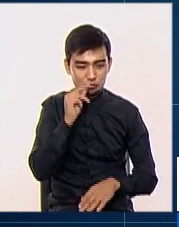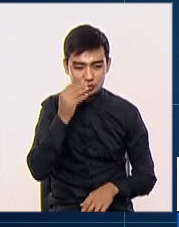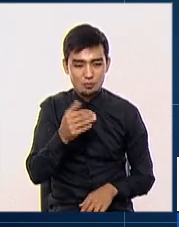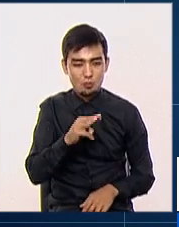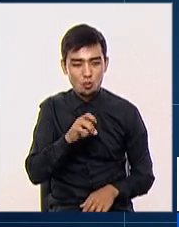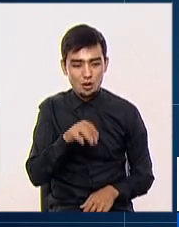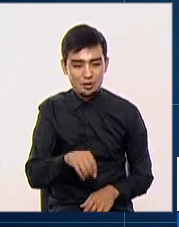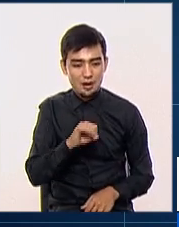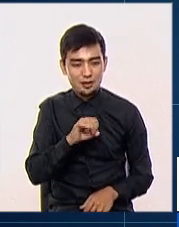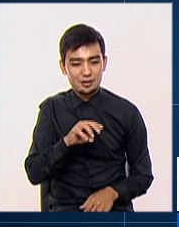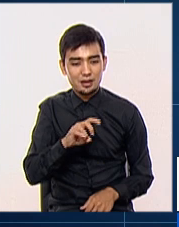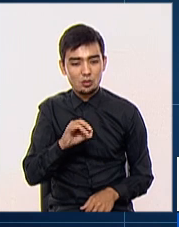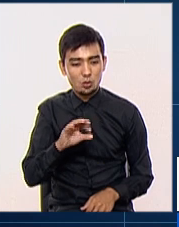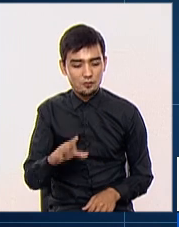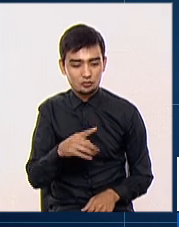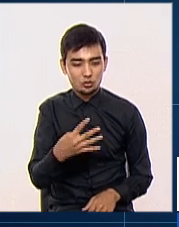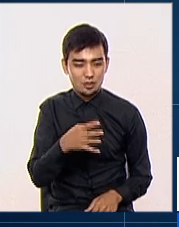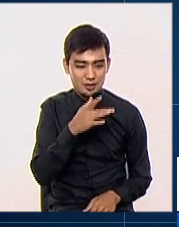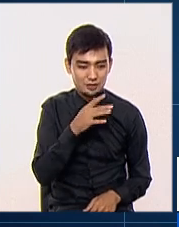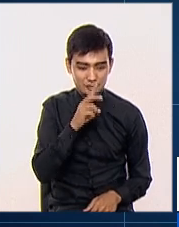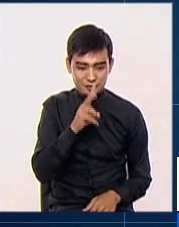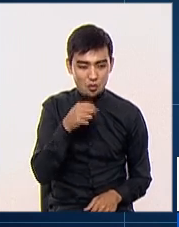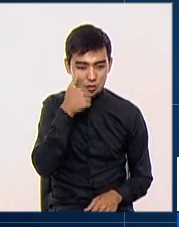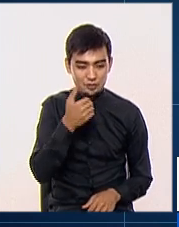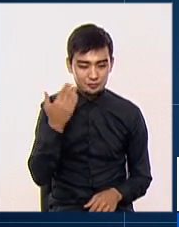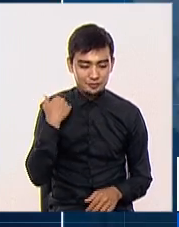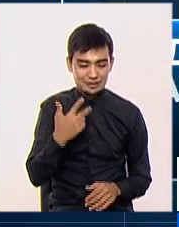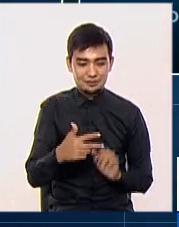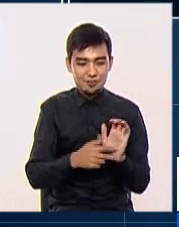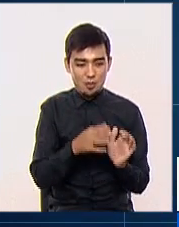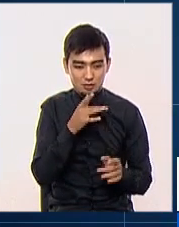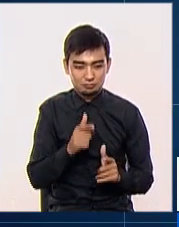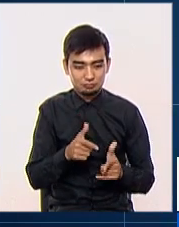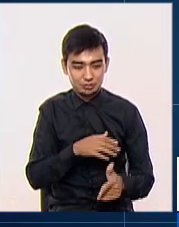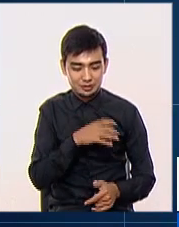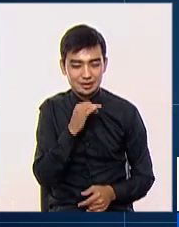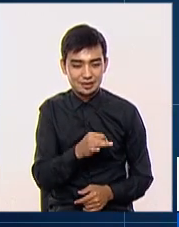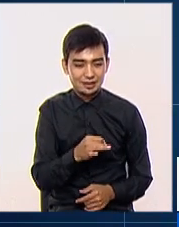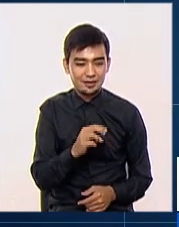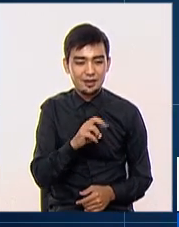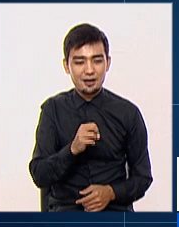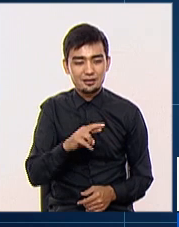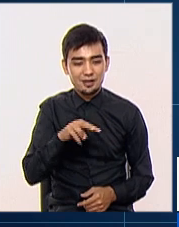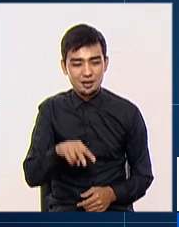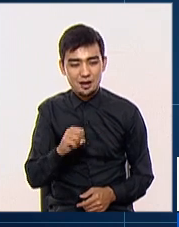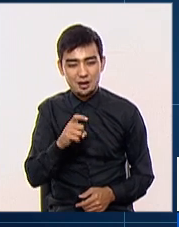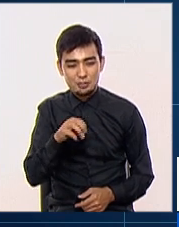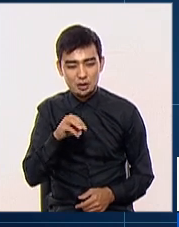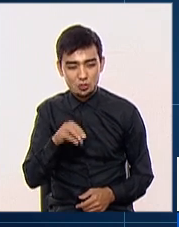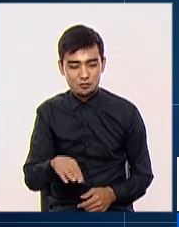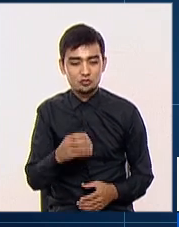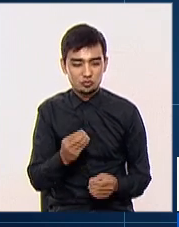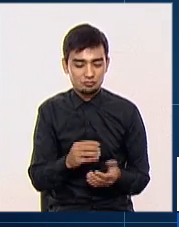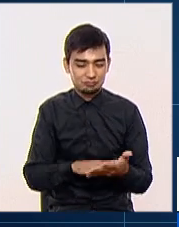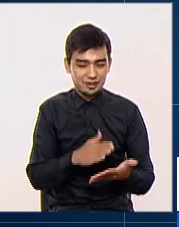Ему 40 лет и занял он это кресло 2 года назад в 38. После Даниала Ахметова долгое время на посту главы региона прибывают